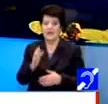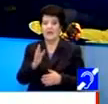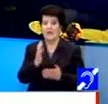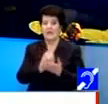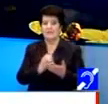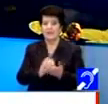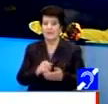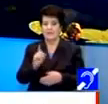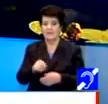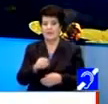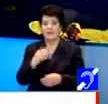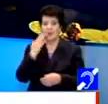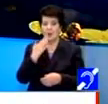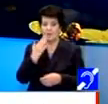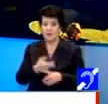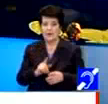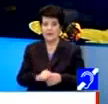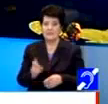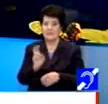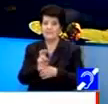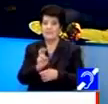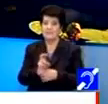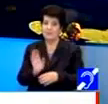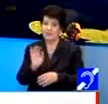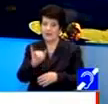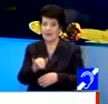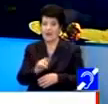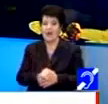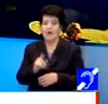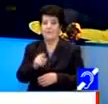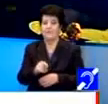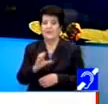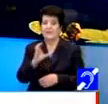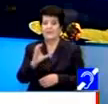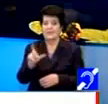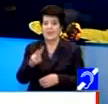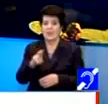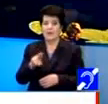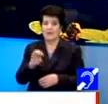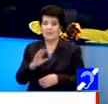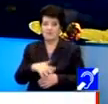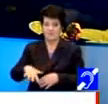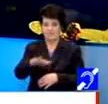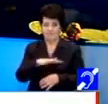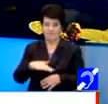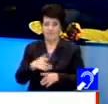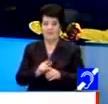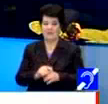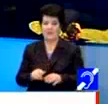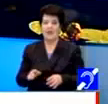naturală din România. Aceasta continuă să atragă vizitatorii îndrăgostiți de peisajele sălbatice superbe și de gastronomia unică a